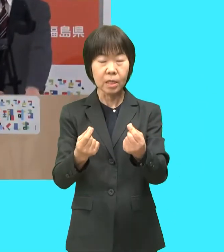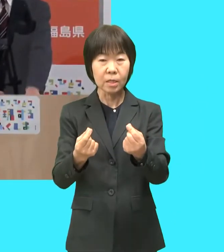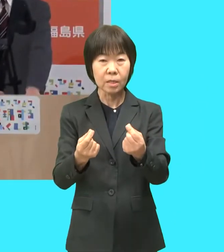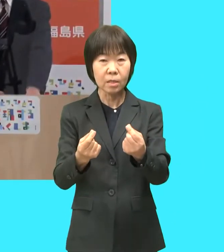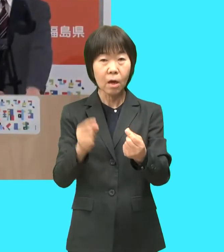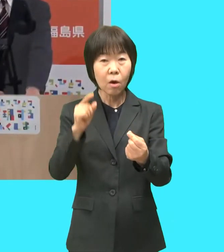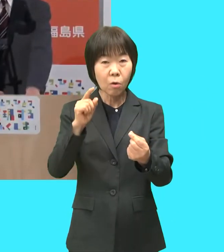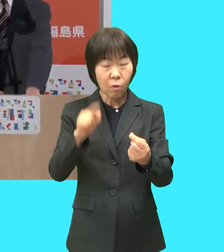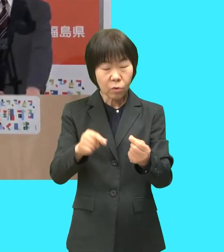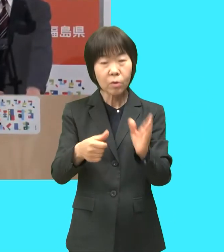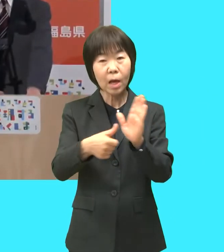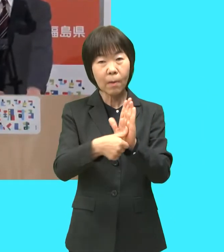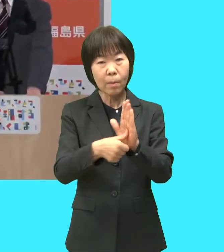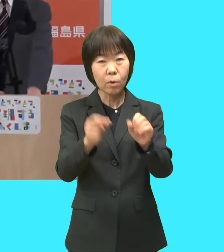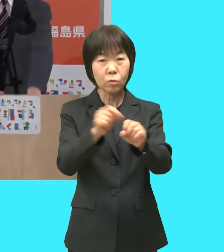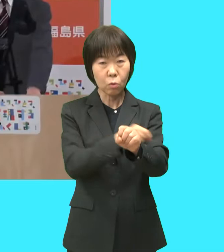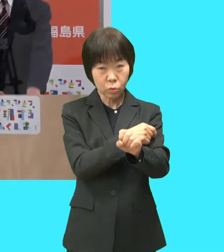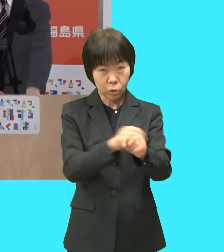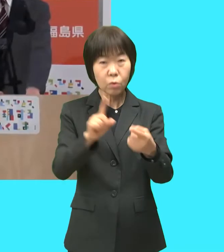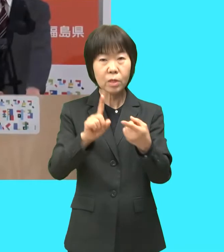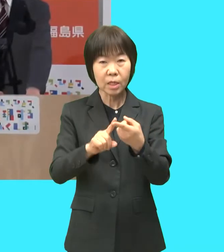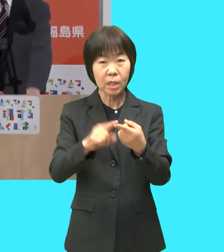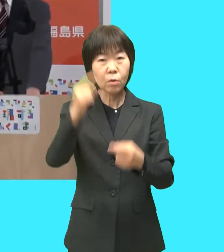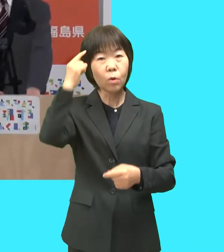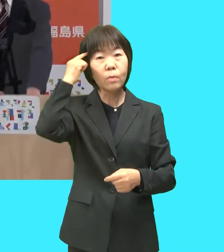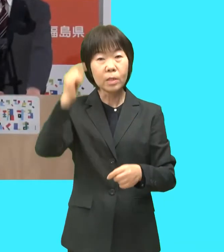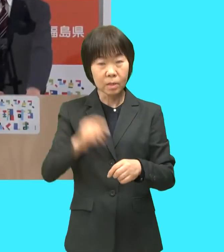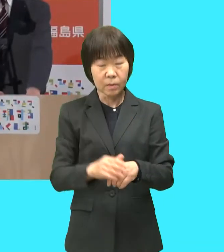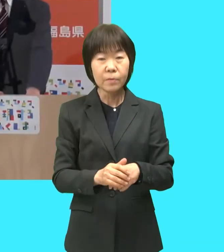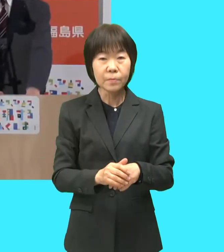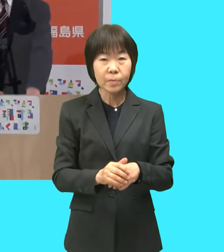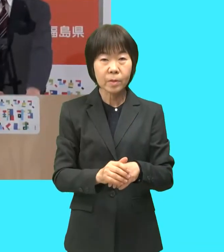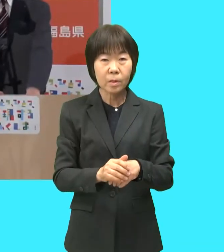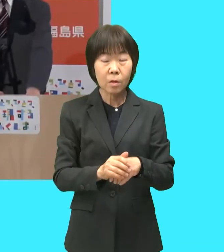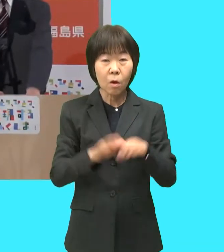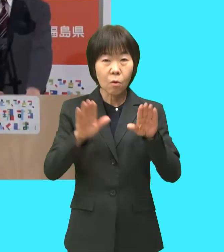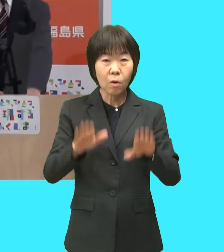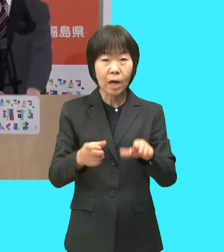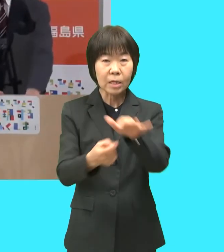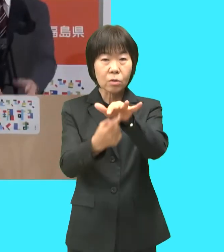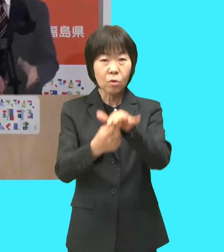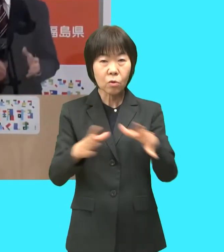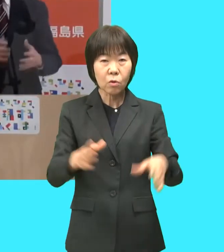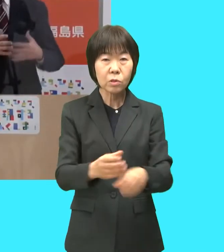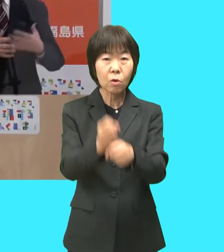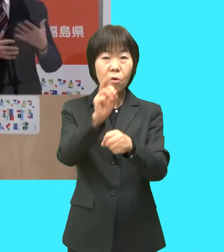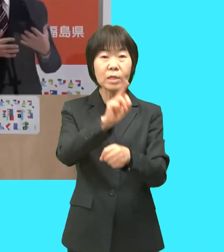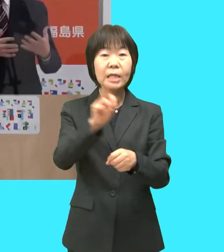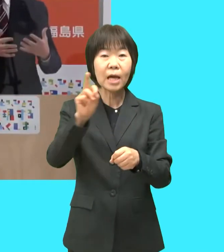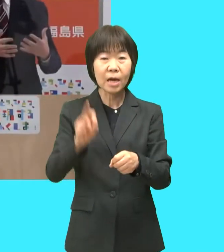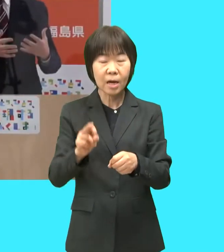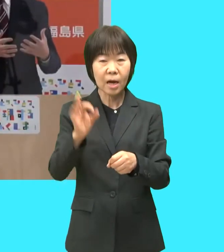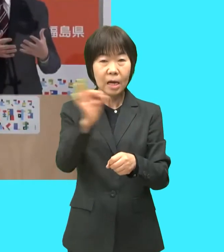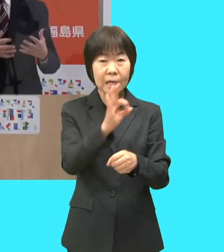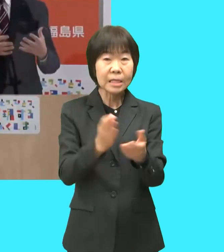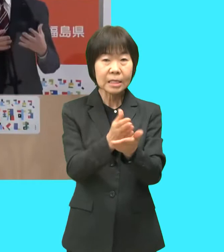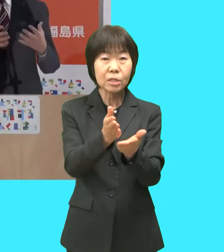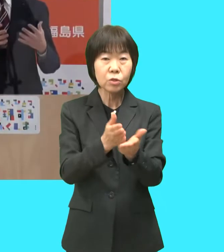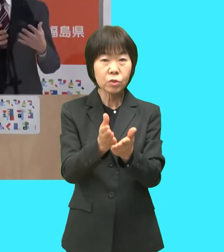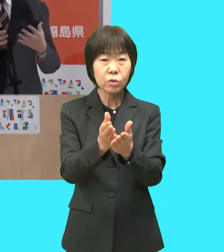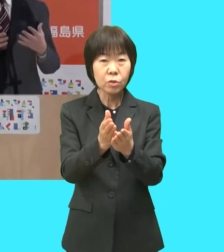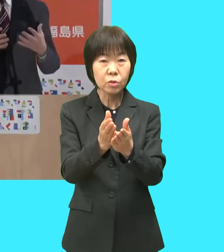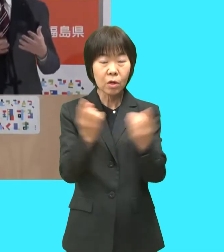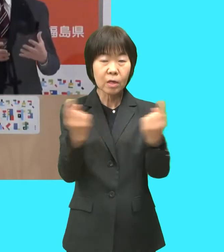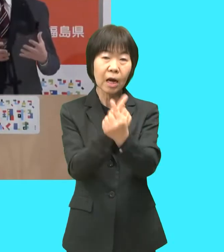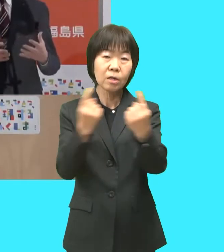ないタイプの名前なんですが、特徴的だと思います。今回農業総合センターが品種改良長年